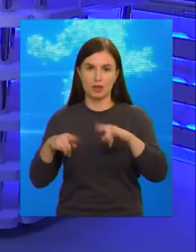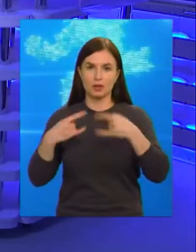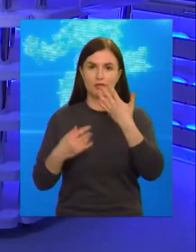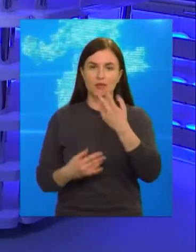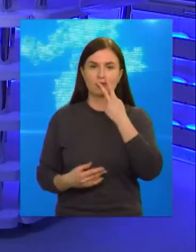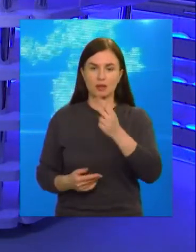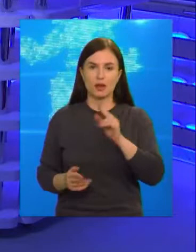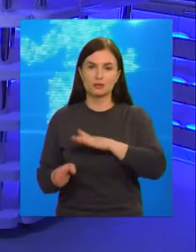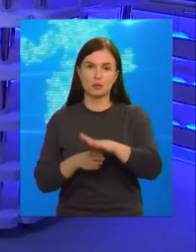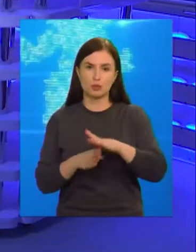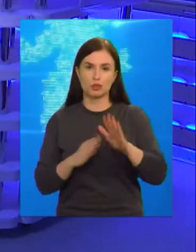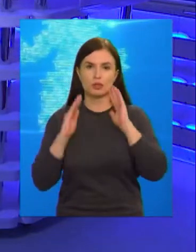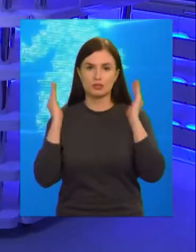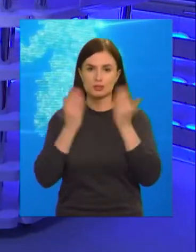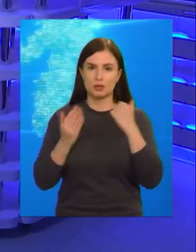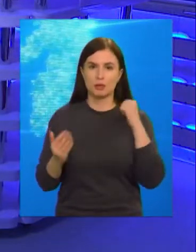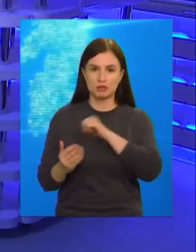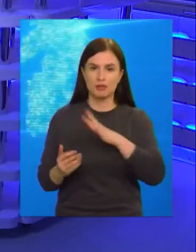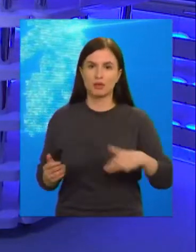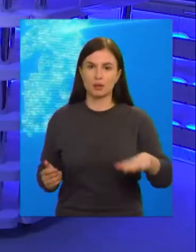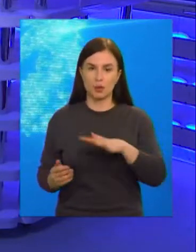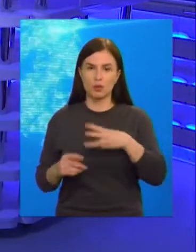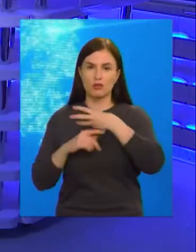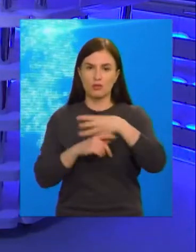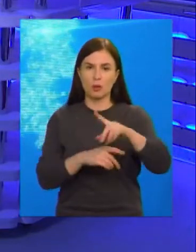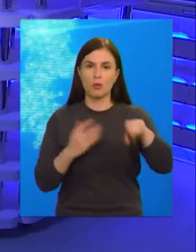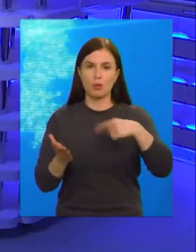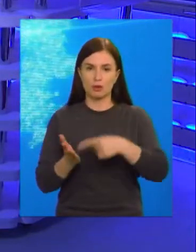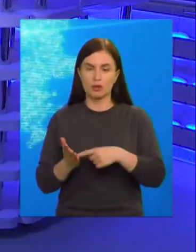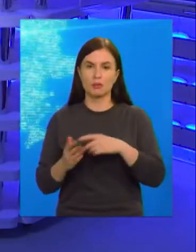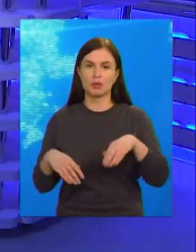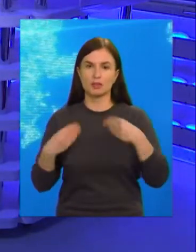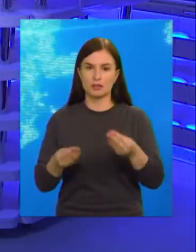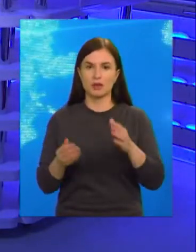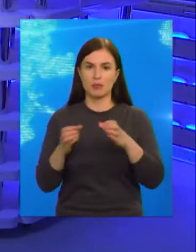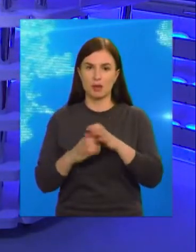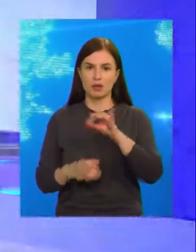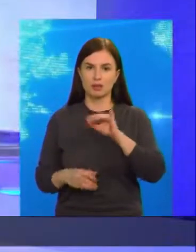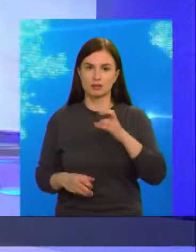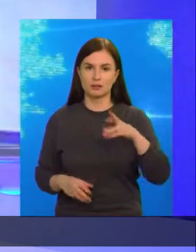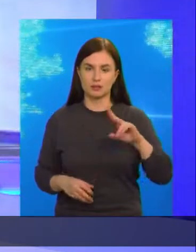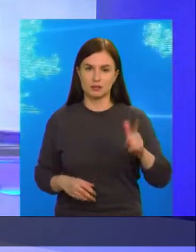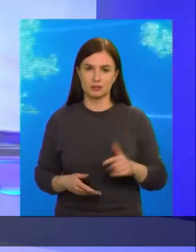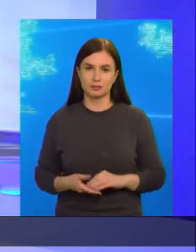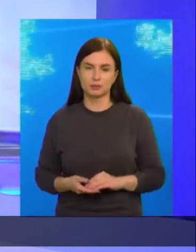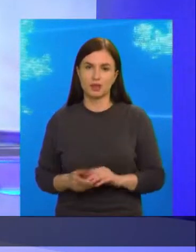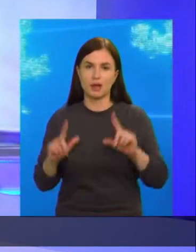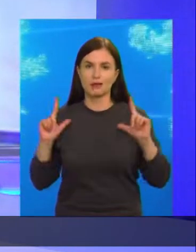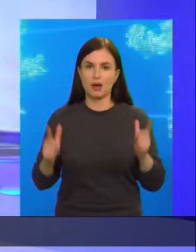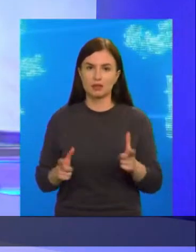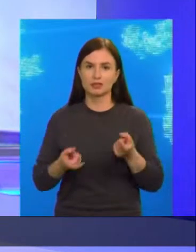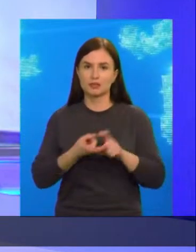видите, как соблюдается режим самоизоляции в регионе. Видео с улиц городов предоставлено компанией «Интерсвязь». Карантин из-за